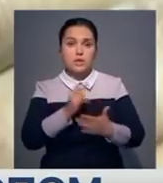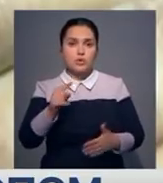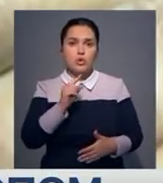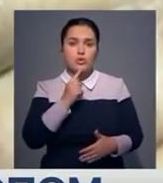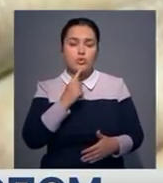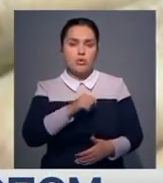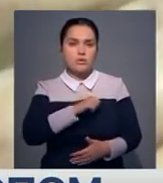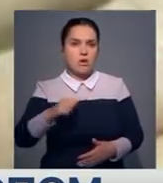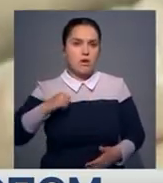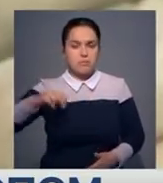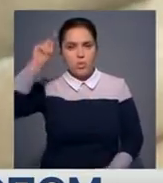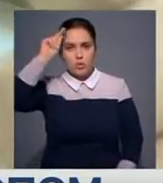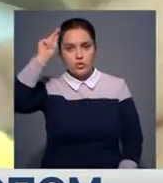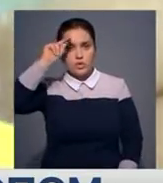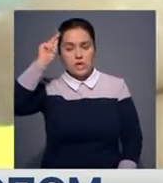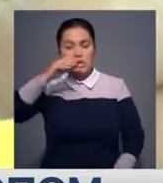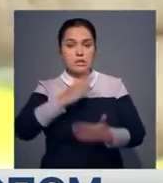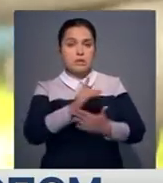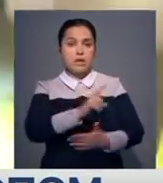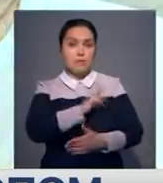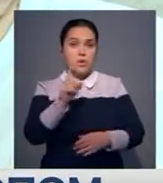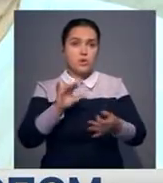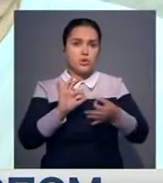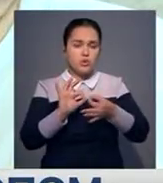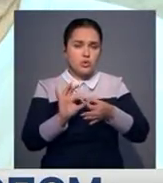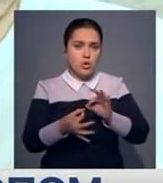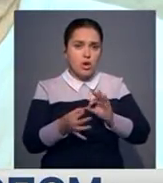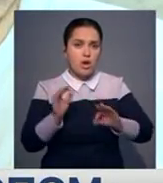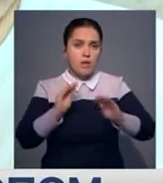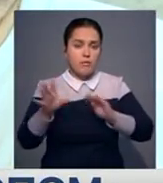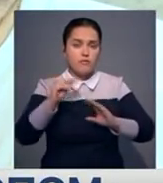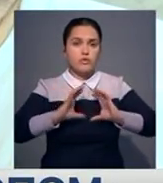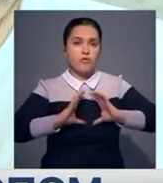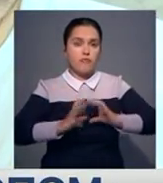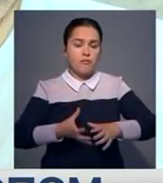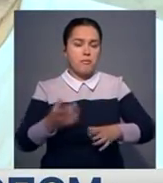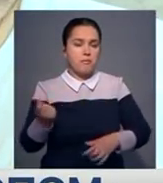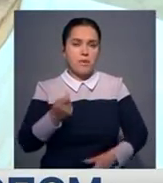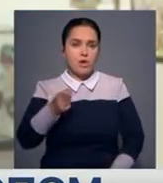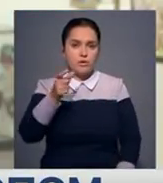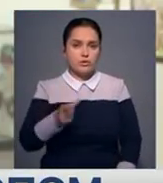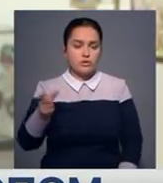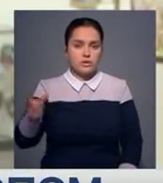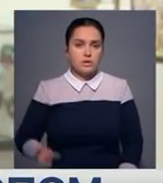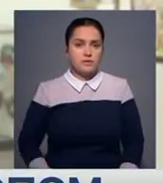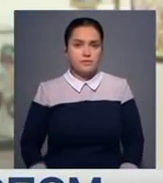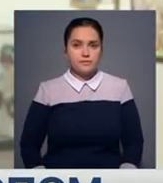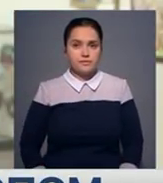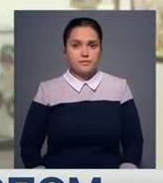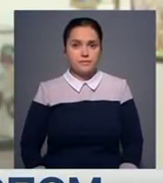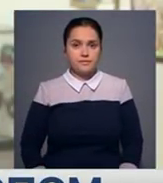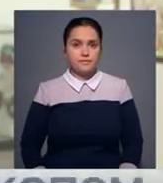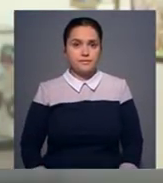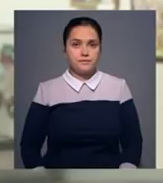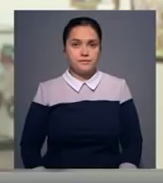он освоил самостоятельно. Мастеров, которые занимаются таким сложным и кропотливым искусством, во всем мире можно по пальцам пересчитать. Если из миниатюр,